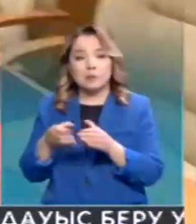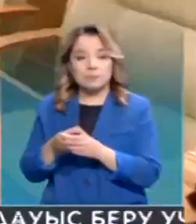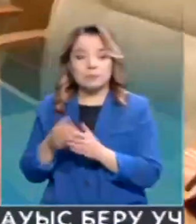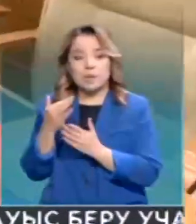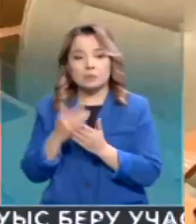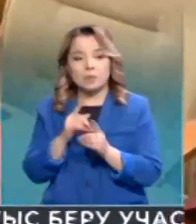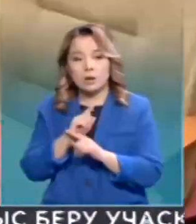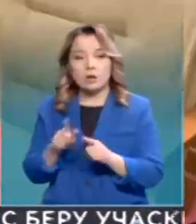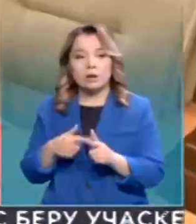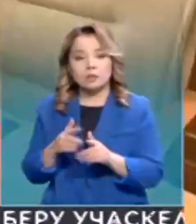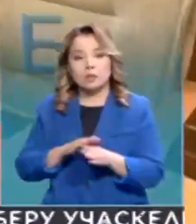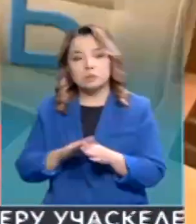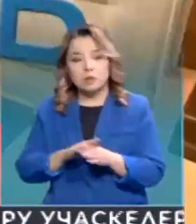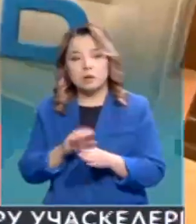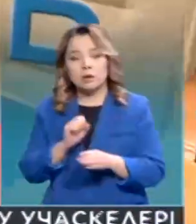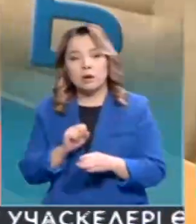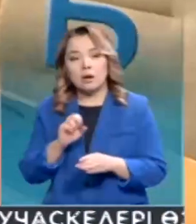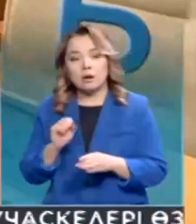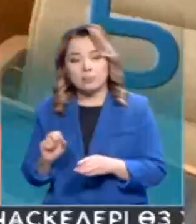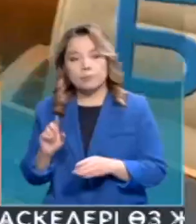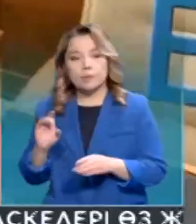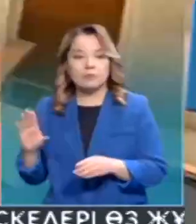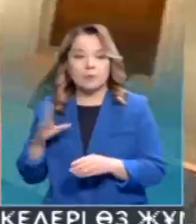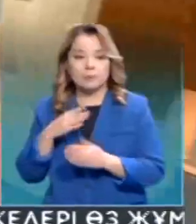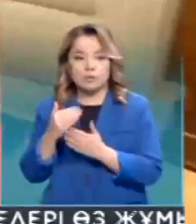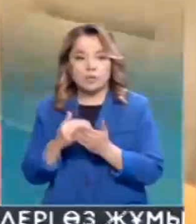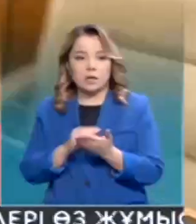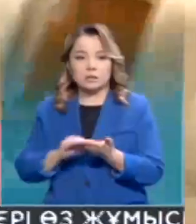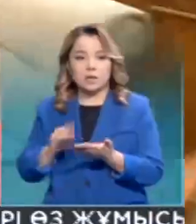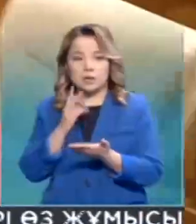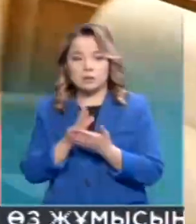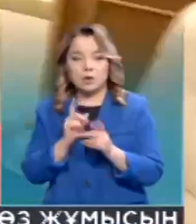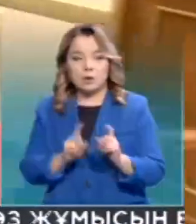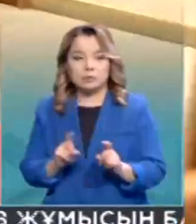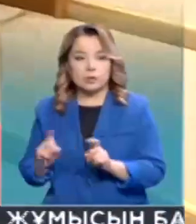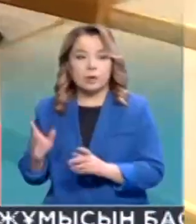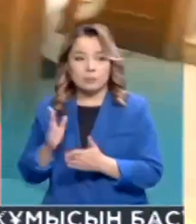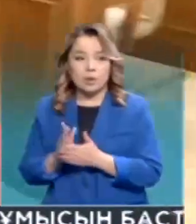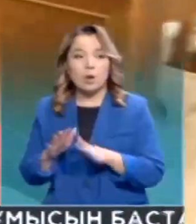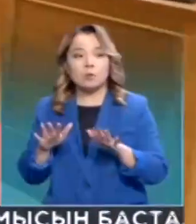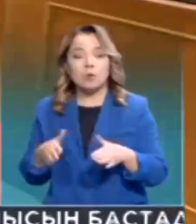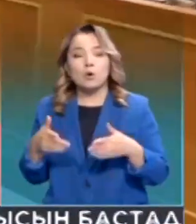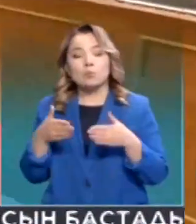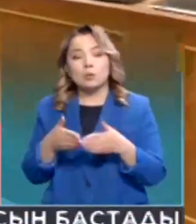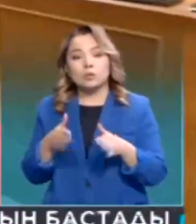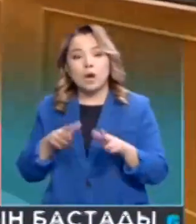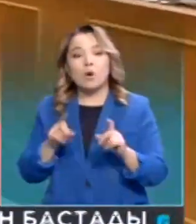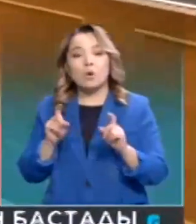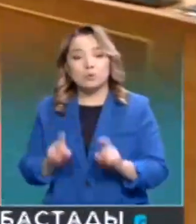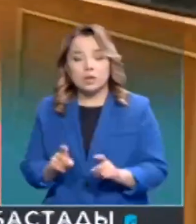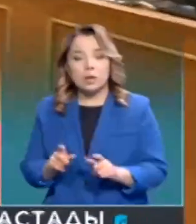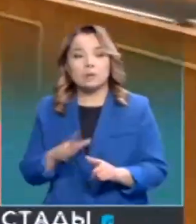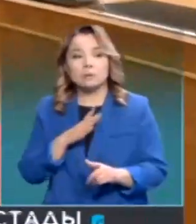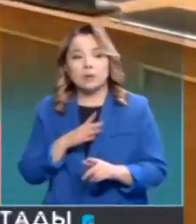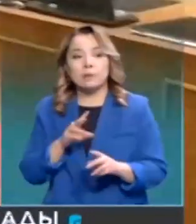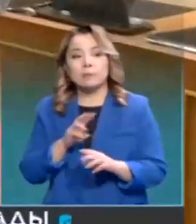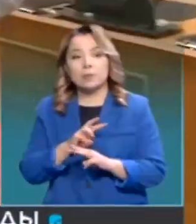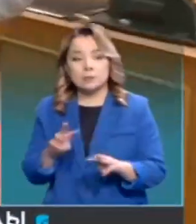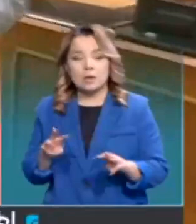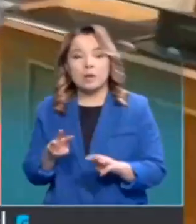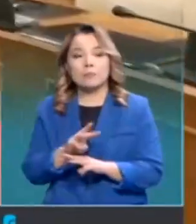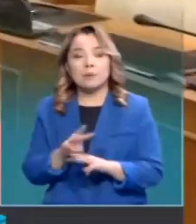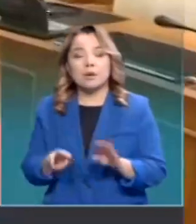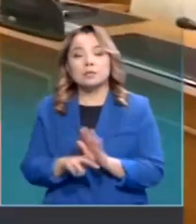жөнінің әліппедегі реттілігімен жайғасып отырады. Ал мына бұрыштағы орындықтар министрліктер мен мәжіліс